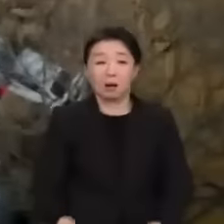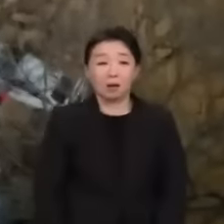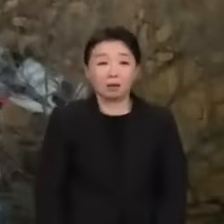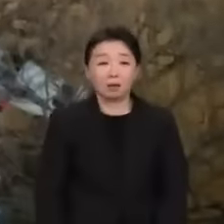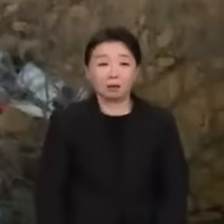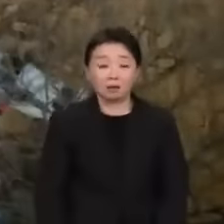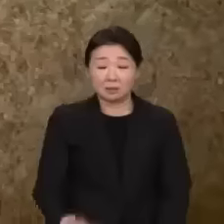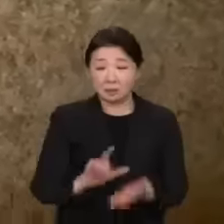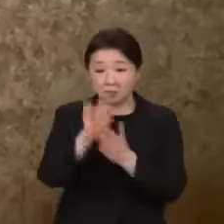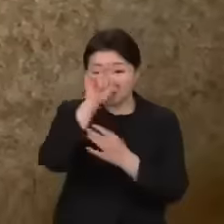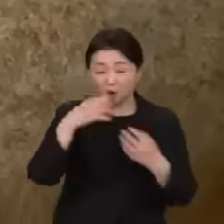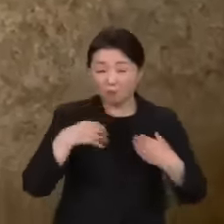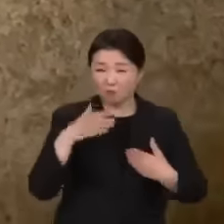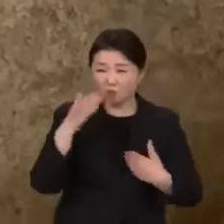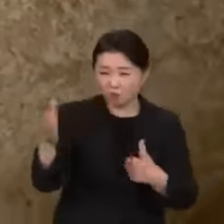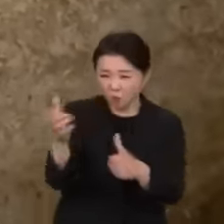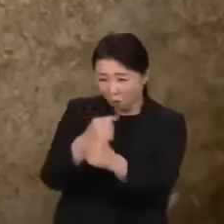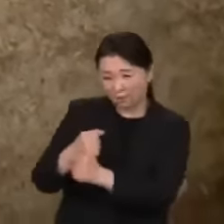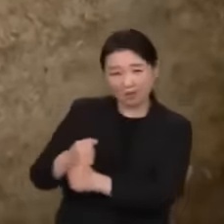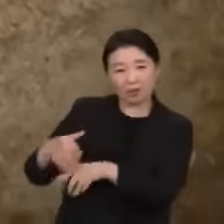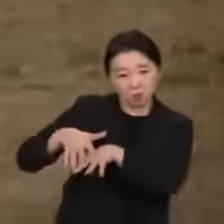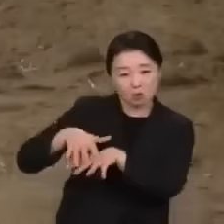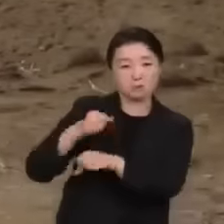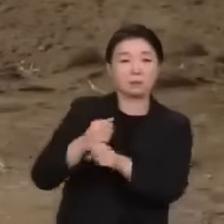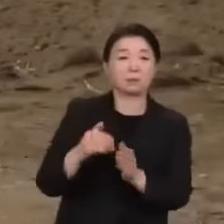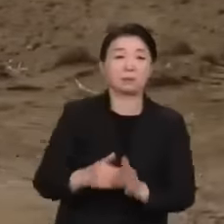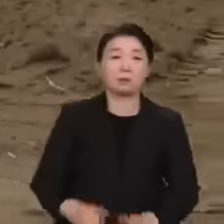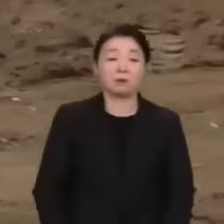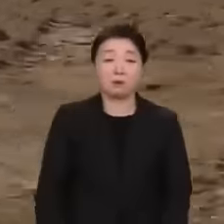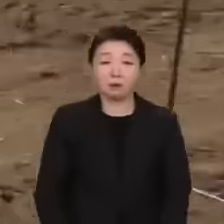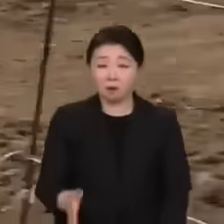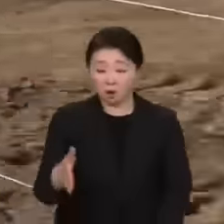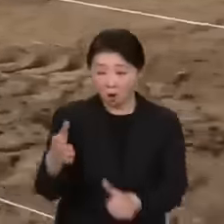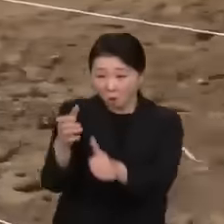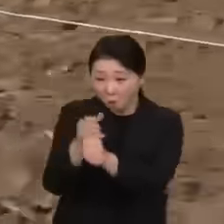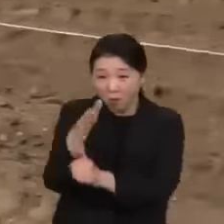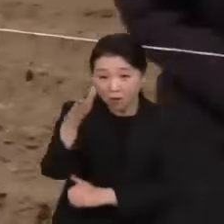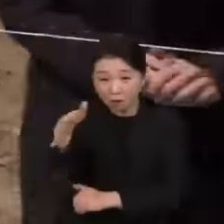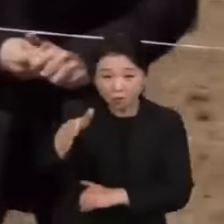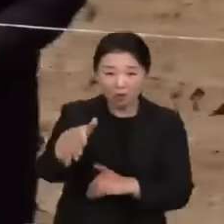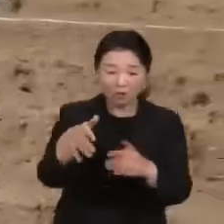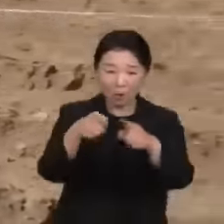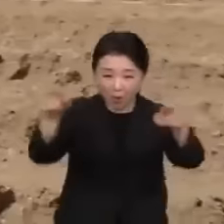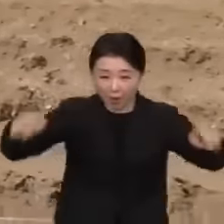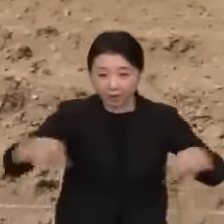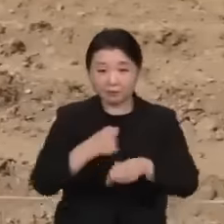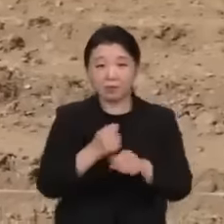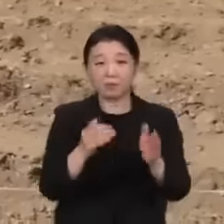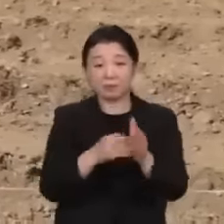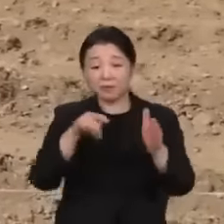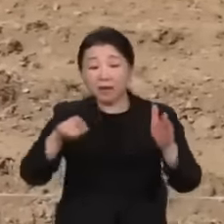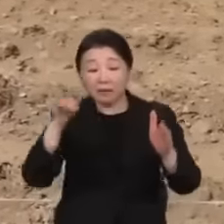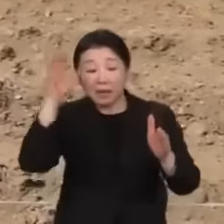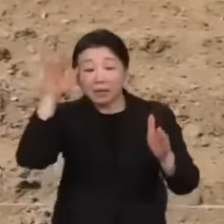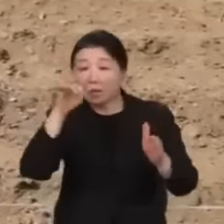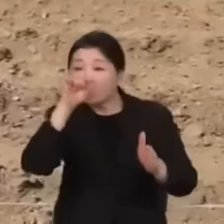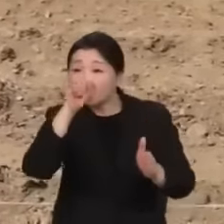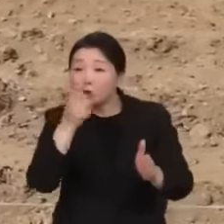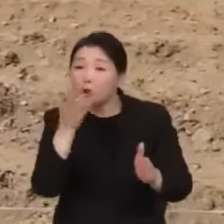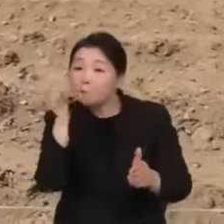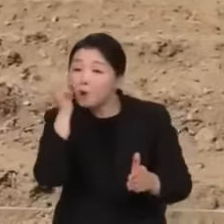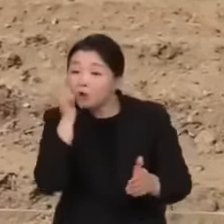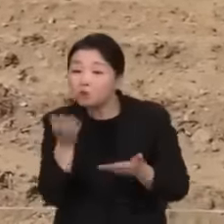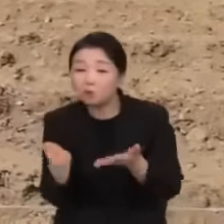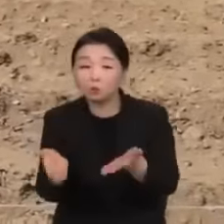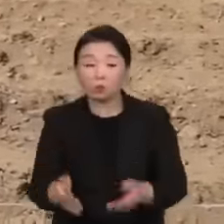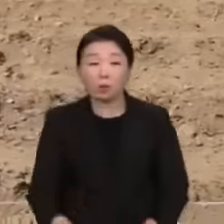지자체들은 전문 포획단까지 만들었습니다. 포획 전문가가 포획틀을 설치해놨고요. 그 안에 개들이 좋아하는 먹이를